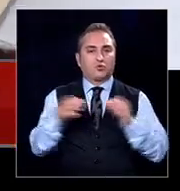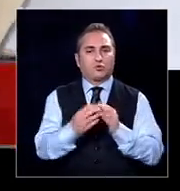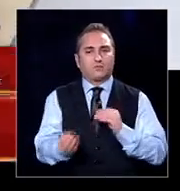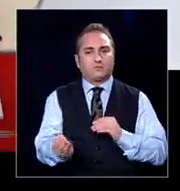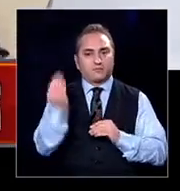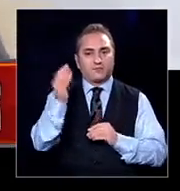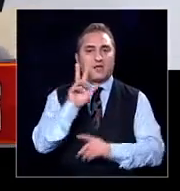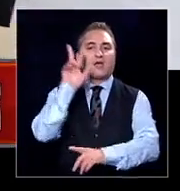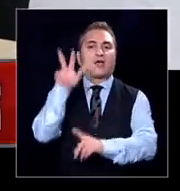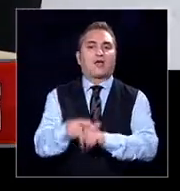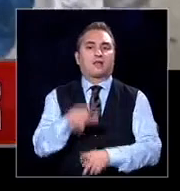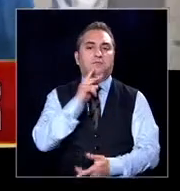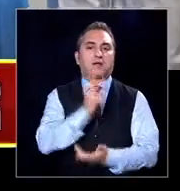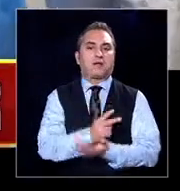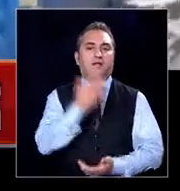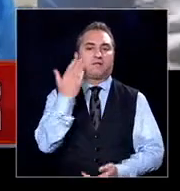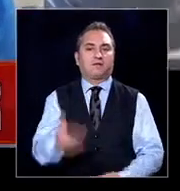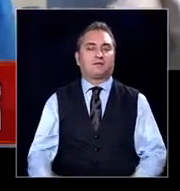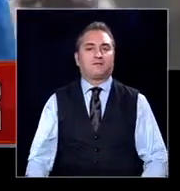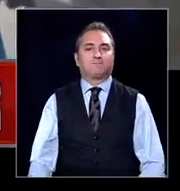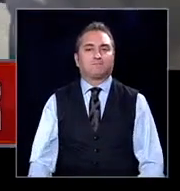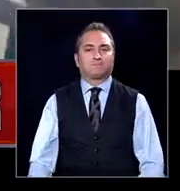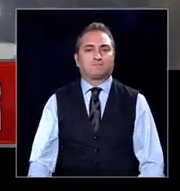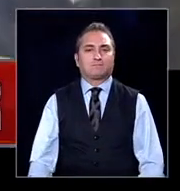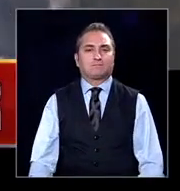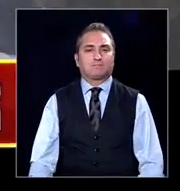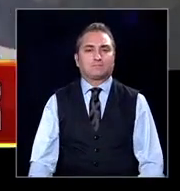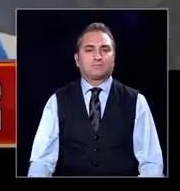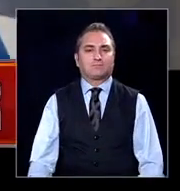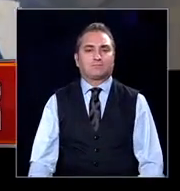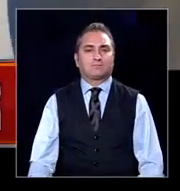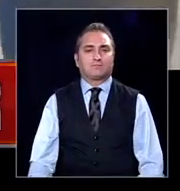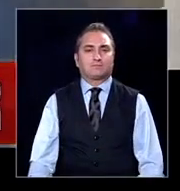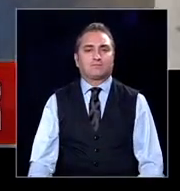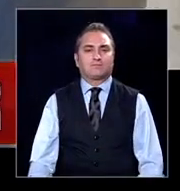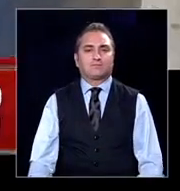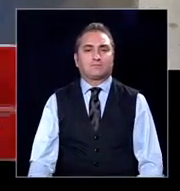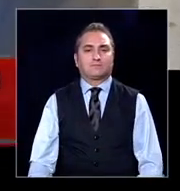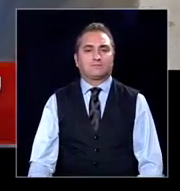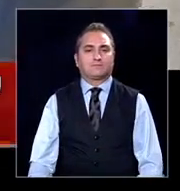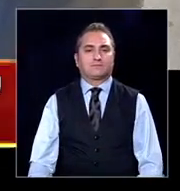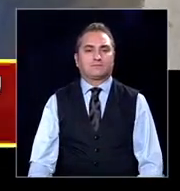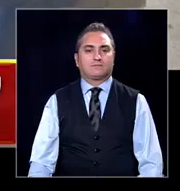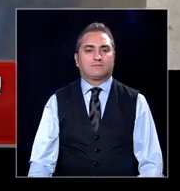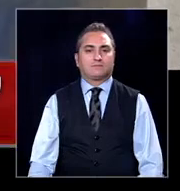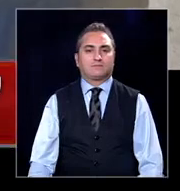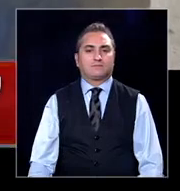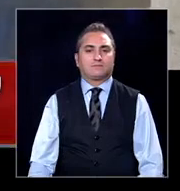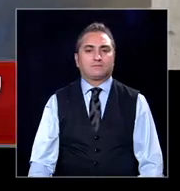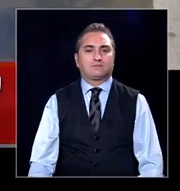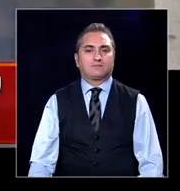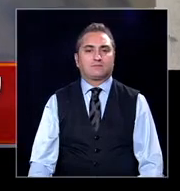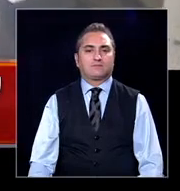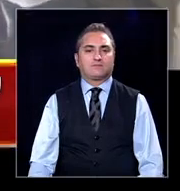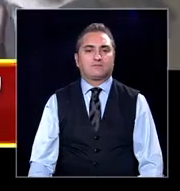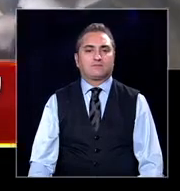rastladı, katılmaya karar verdi. Her yardıma gittiğimiz evde insanlardan duyduğumuz en güzel cümle bizim için ben sizden razıyım, Allah